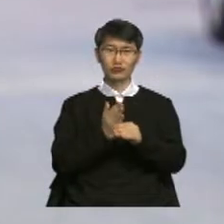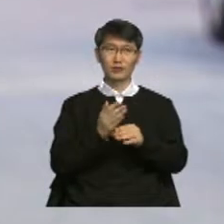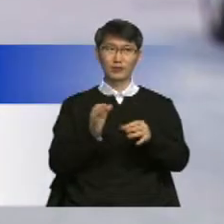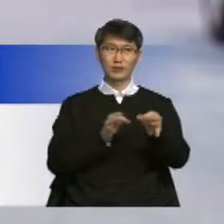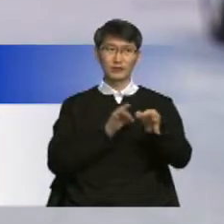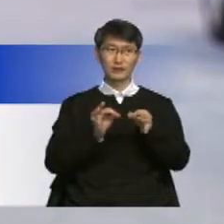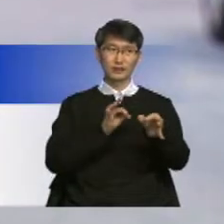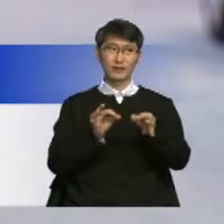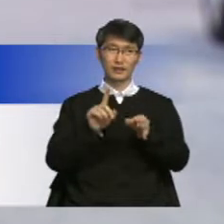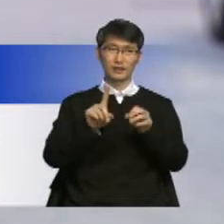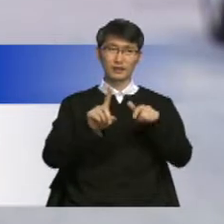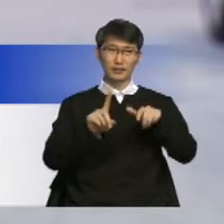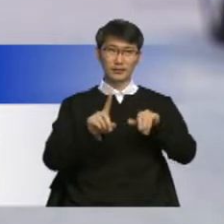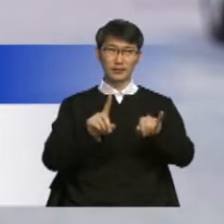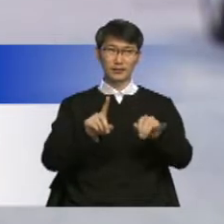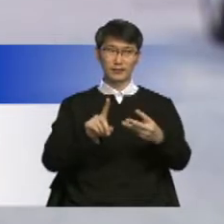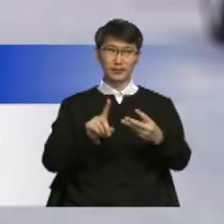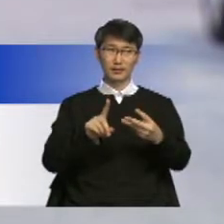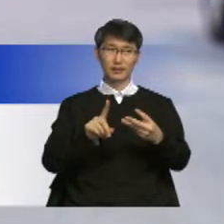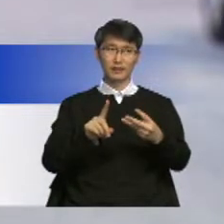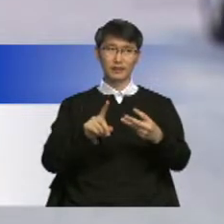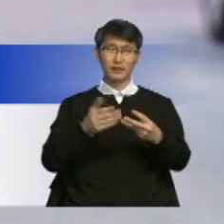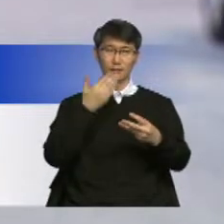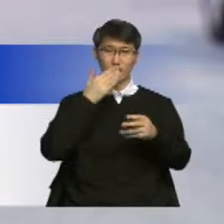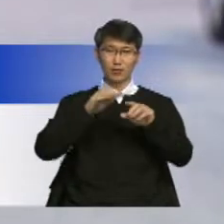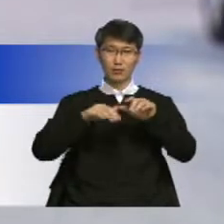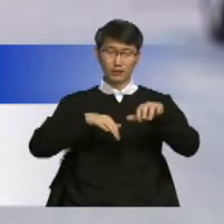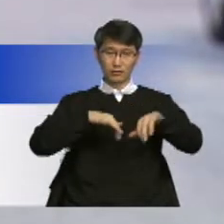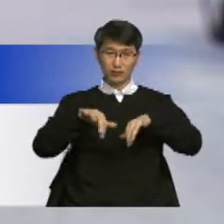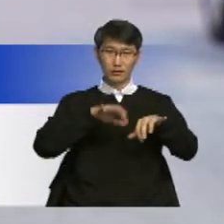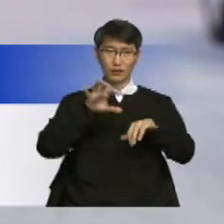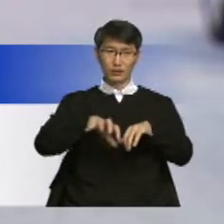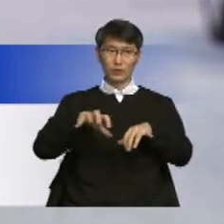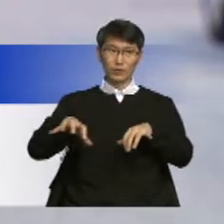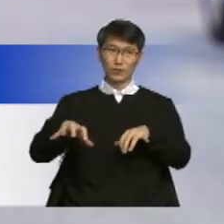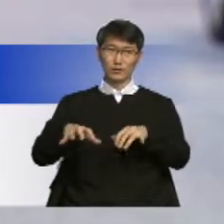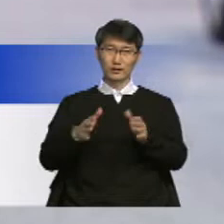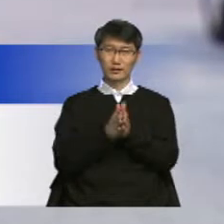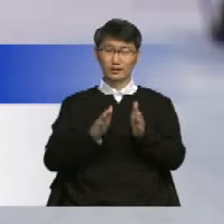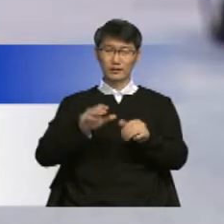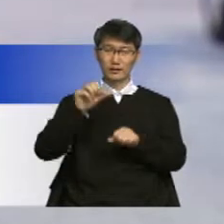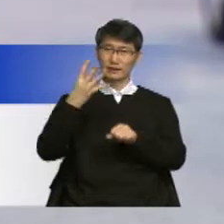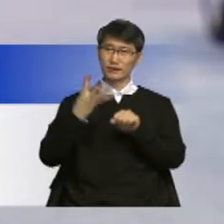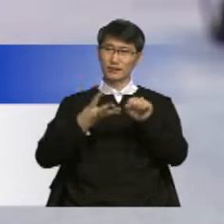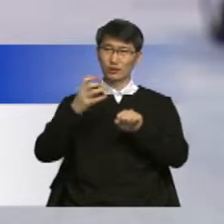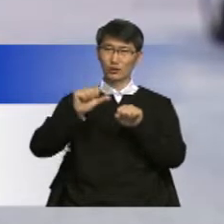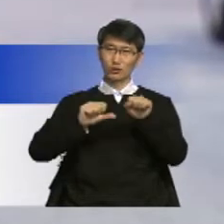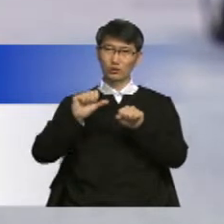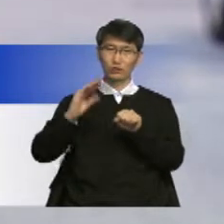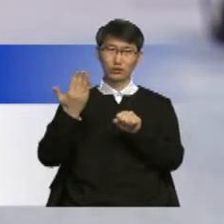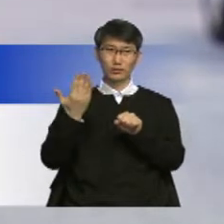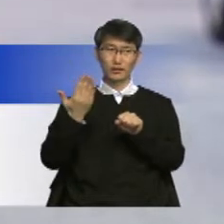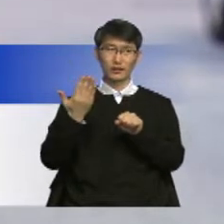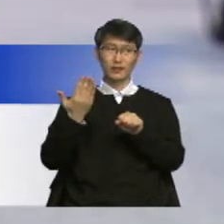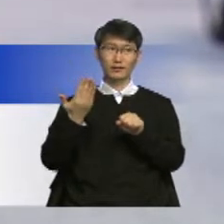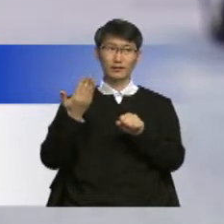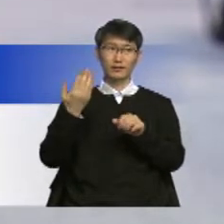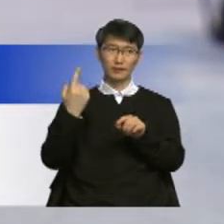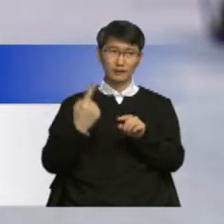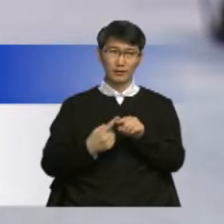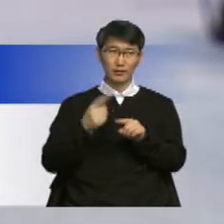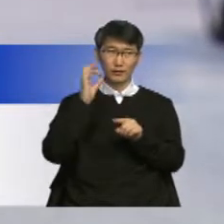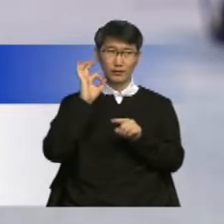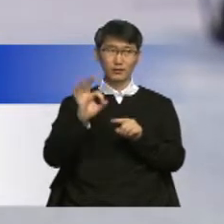있길 그 서문 그 앞에 먹거리로 조금 한지가 지금 4 5년 데 5년이 넘어 거 든요 근데